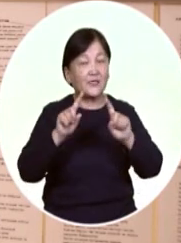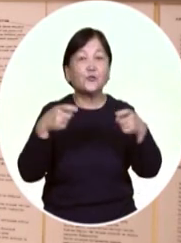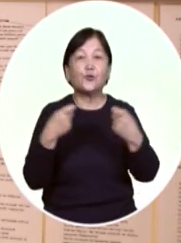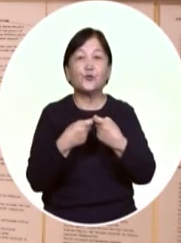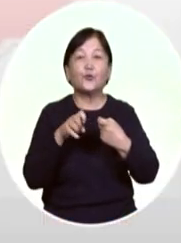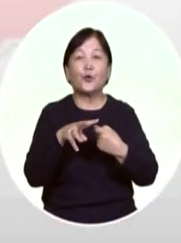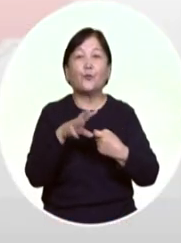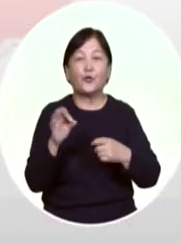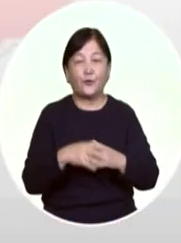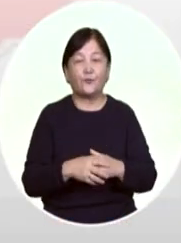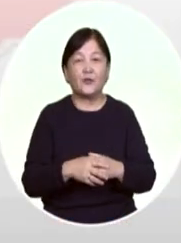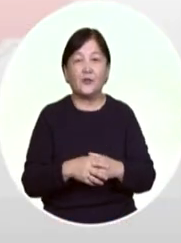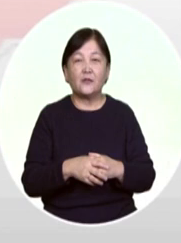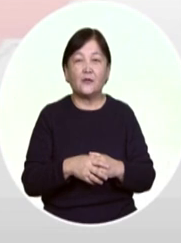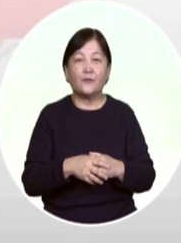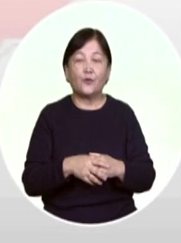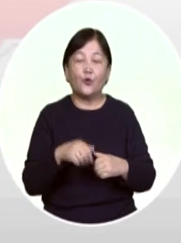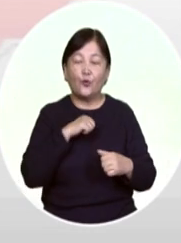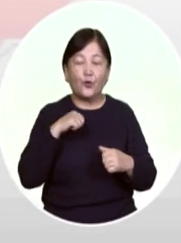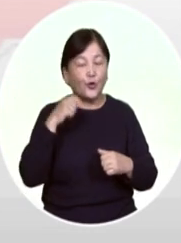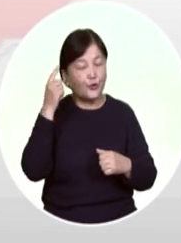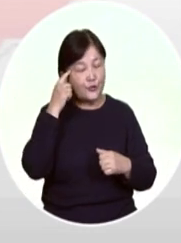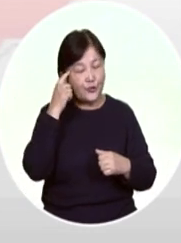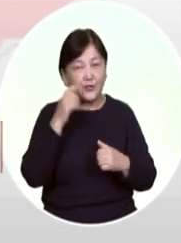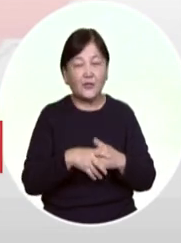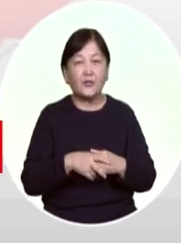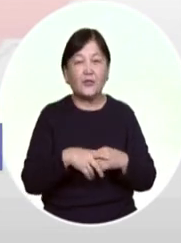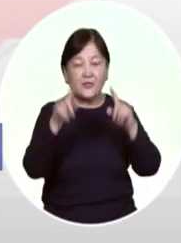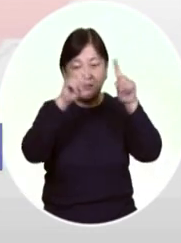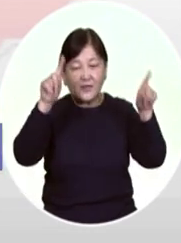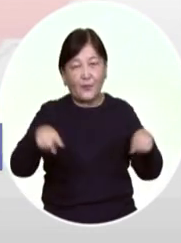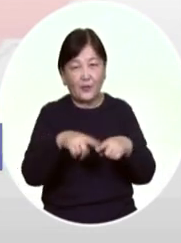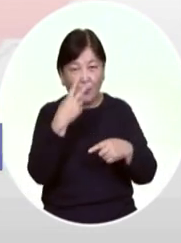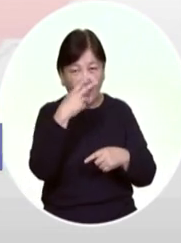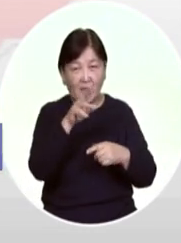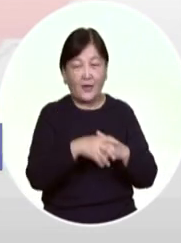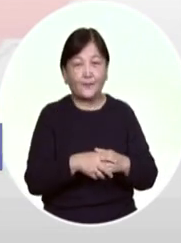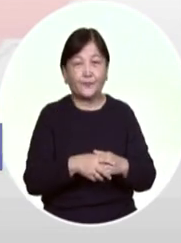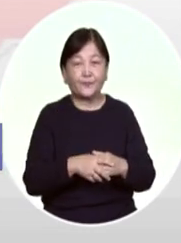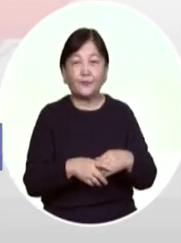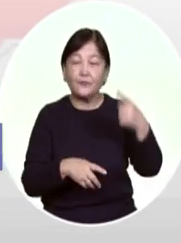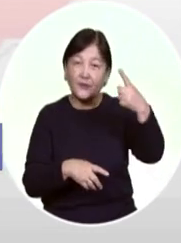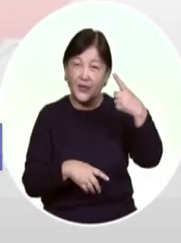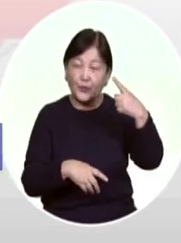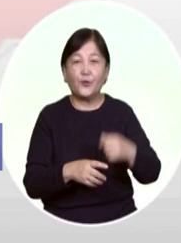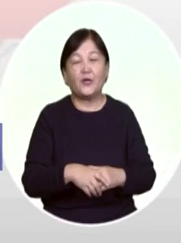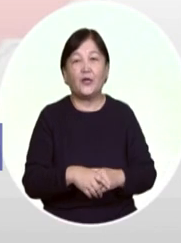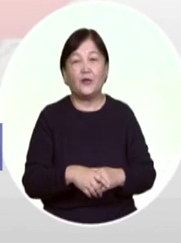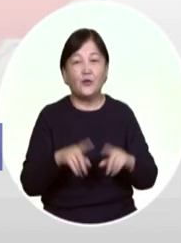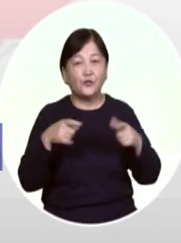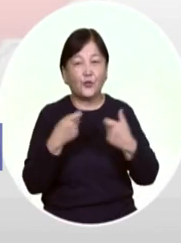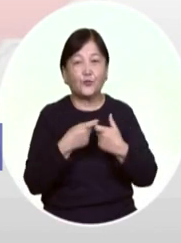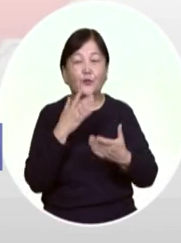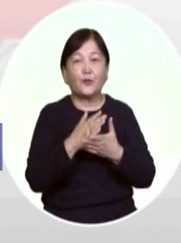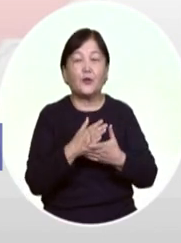бол? За, өөрийнхөө төсөөллийг самбарлуу хараарай. Нийгмийн тулгуур харилцааг зохицуулдаг гэж. Нийгмийн